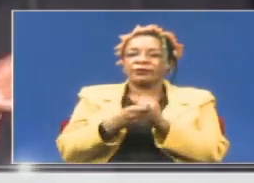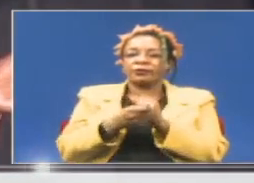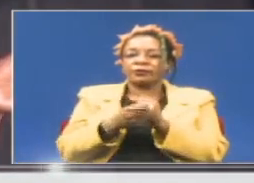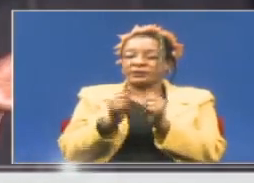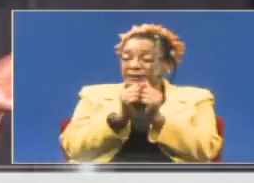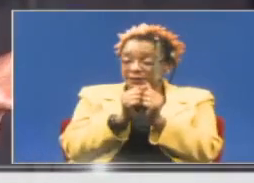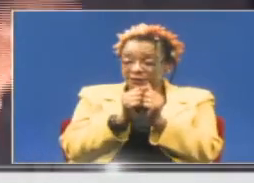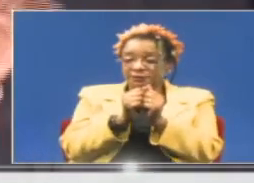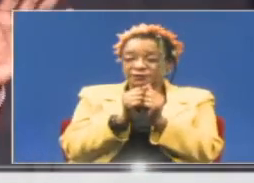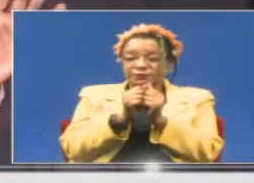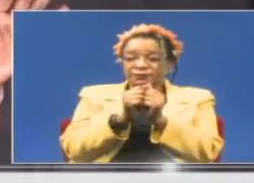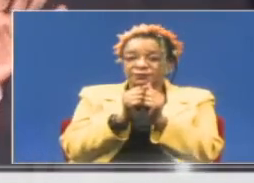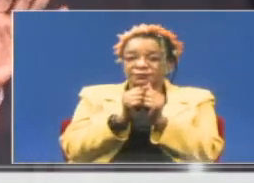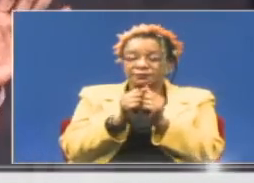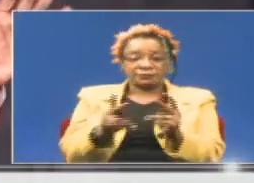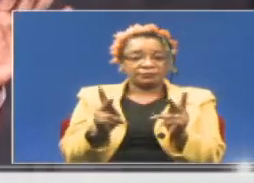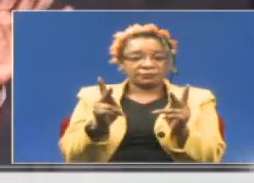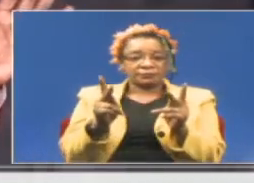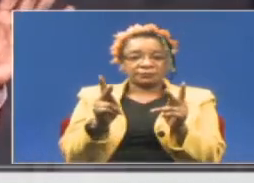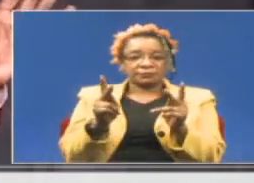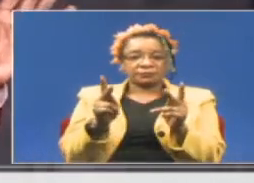10? Tumekubaliana?